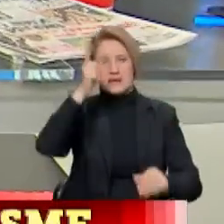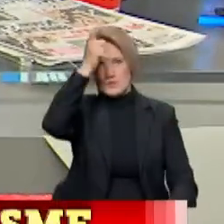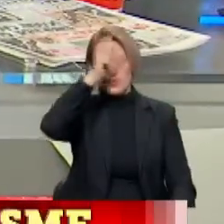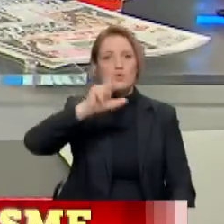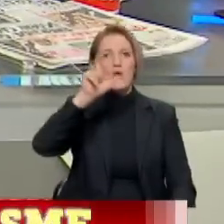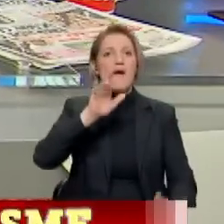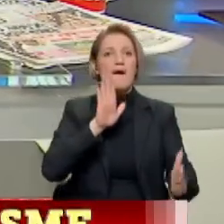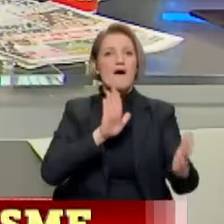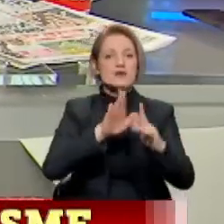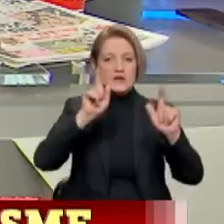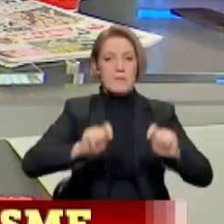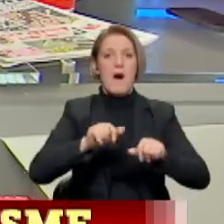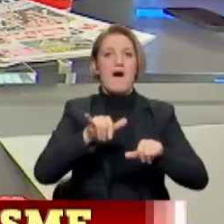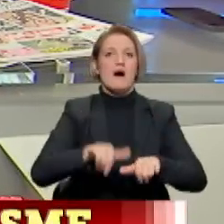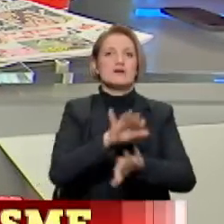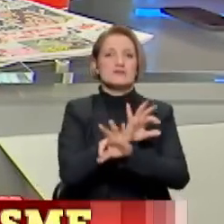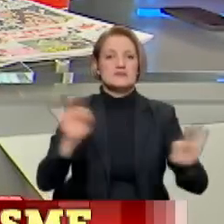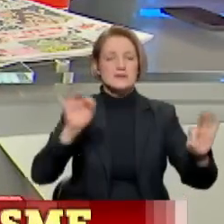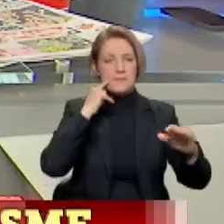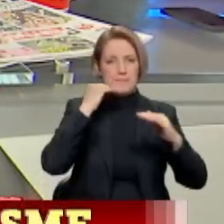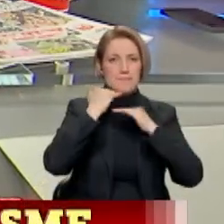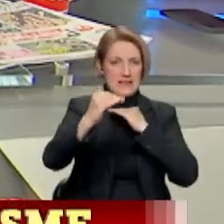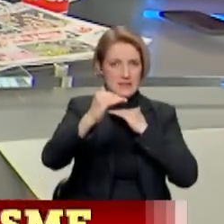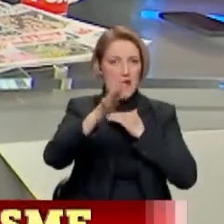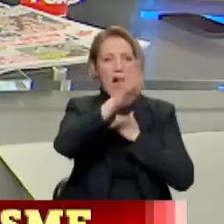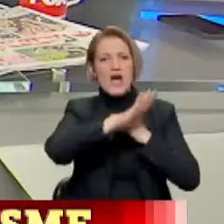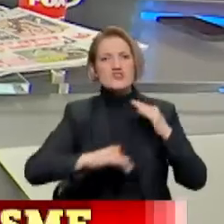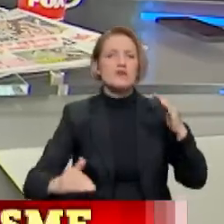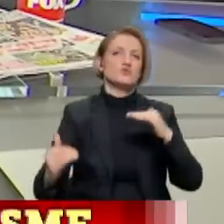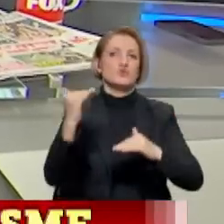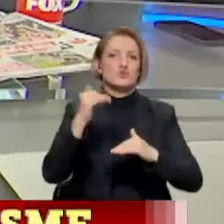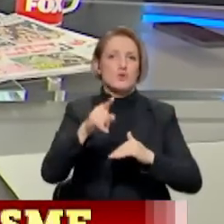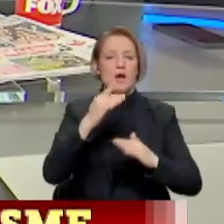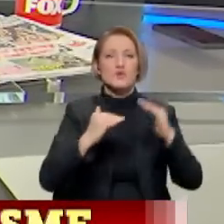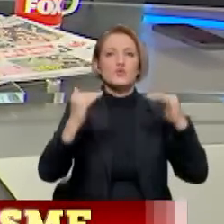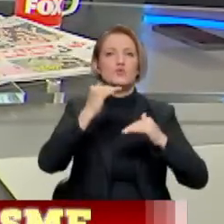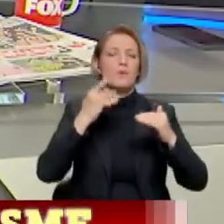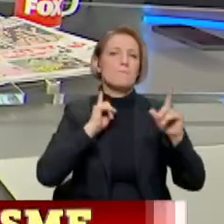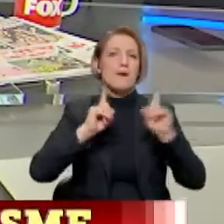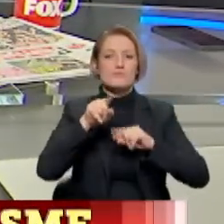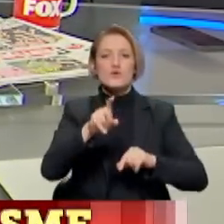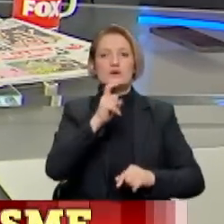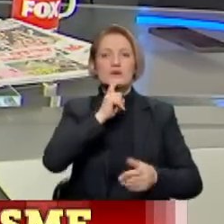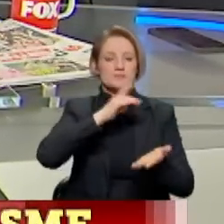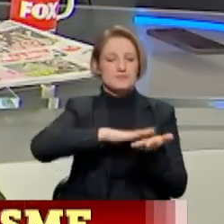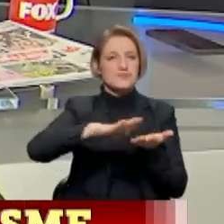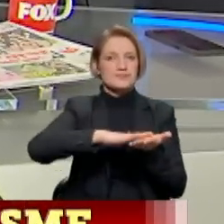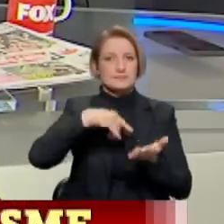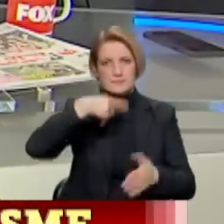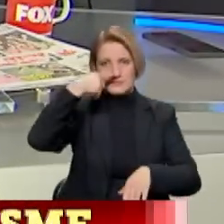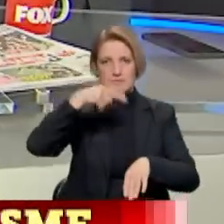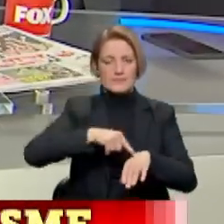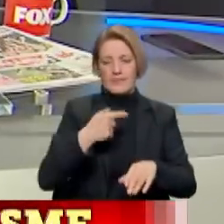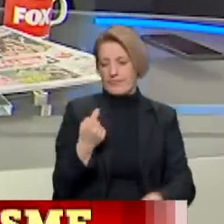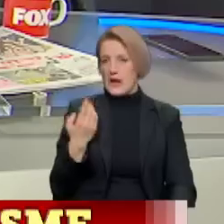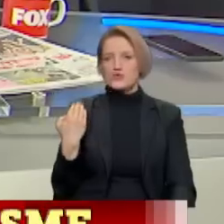Türkiye'ye karşı yapılan büyük bir haksızlıktır. Millet iradesi her şeyin üstündedir. Üst mahkemelerin bu yanlışı düzelteceklerine inanıyorum.